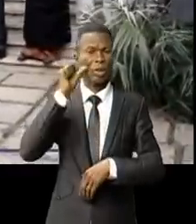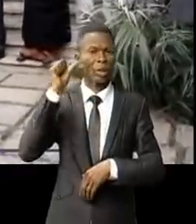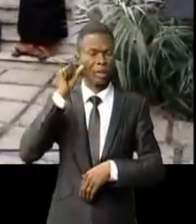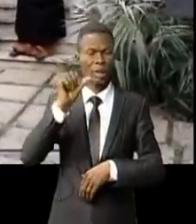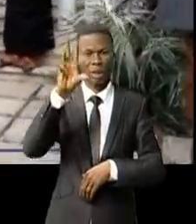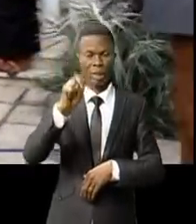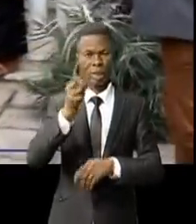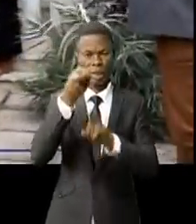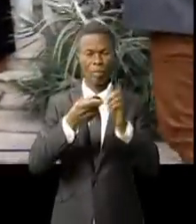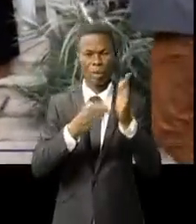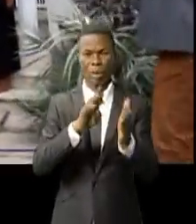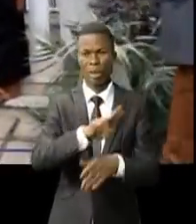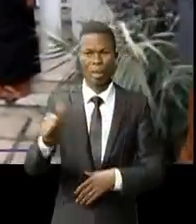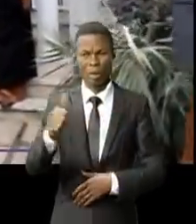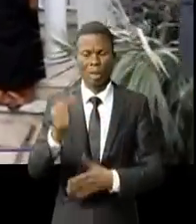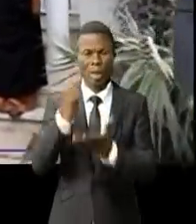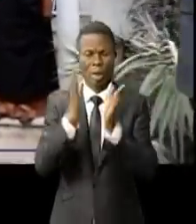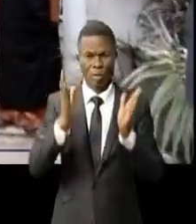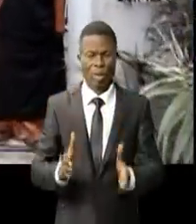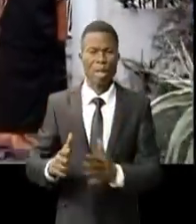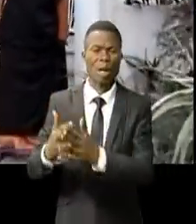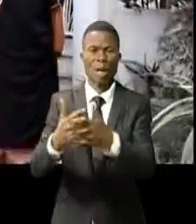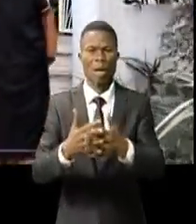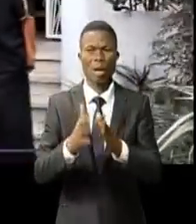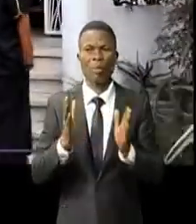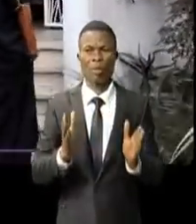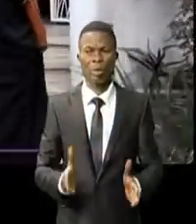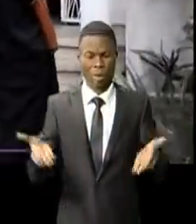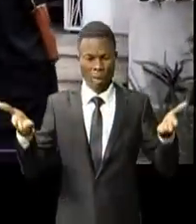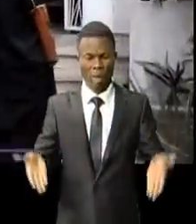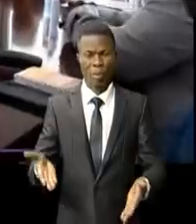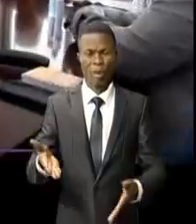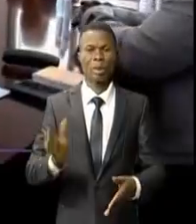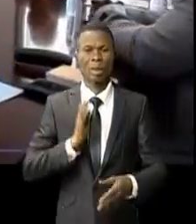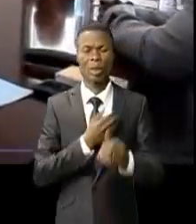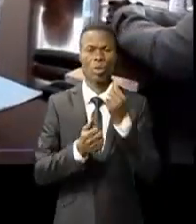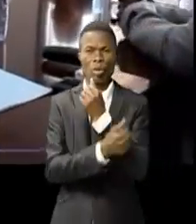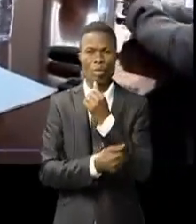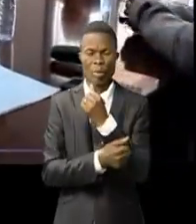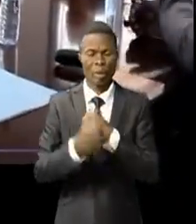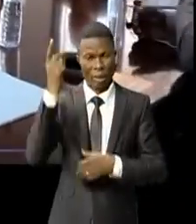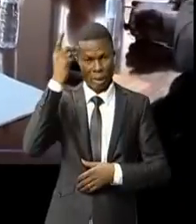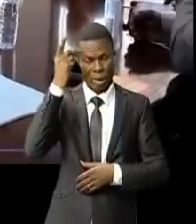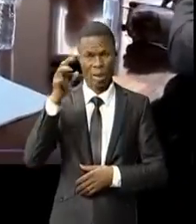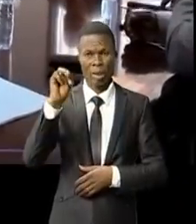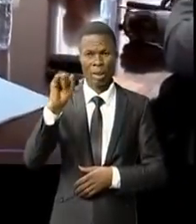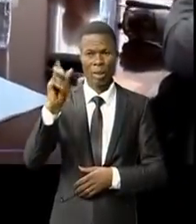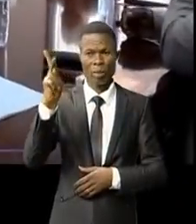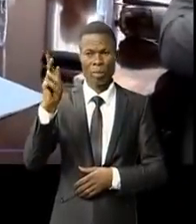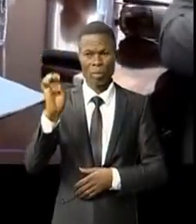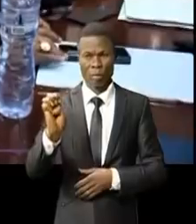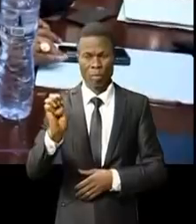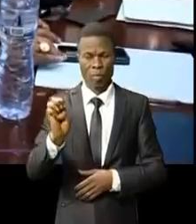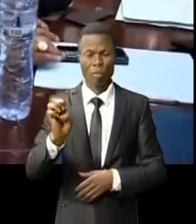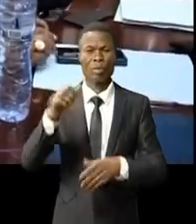30 septembre 2021 l'ambassadeur américain en République démocratique du Congo, Mike Hammer, au siège de